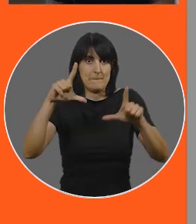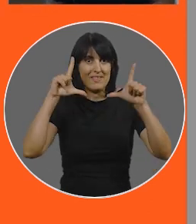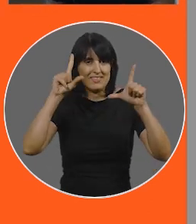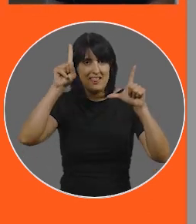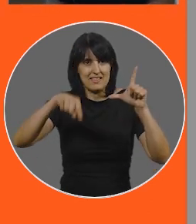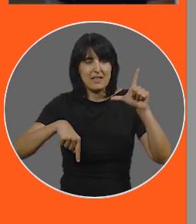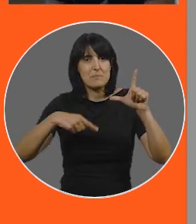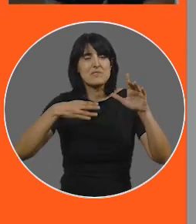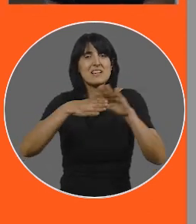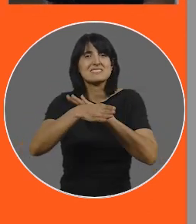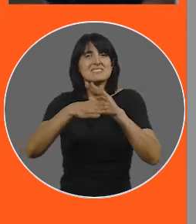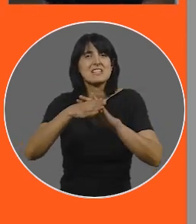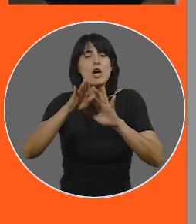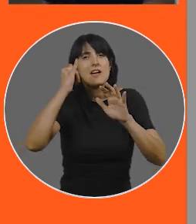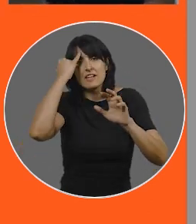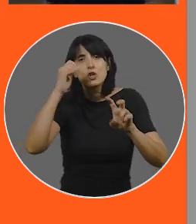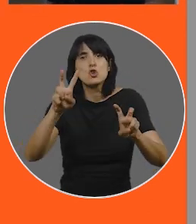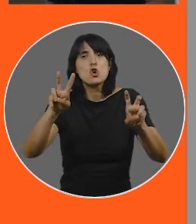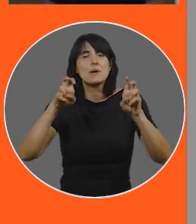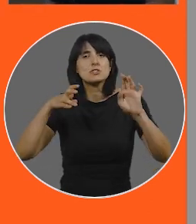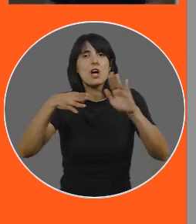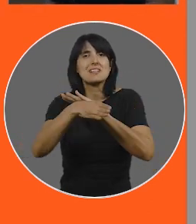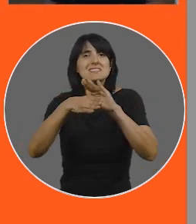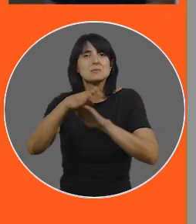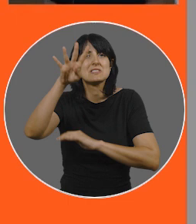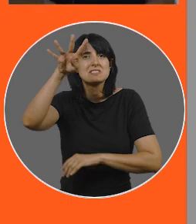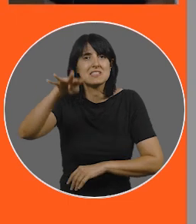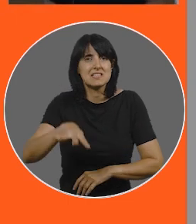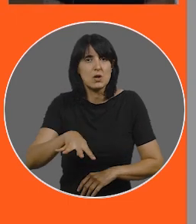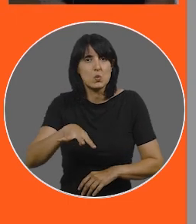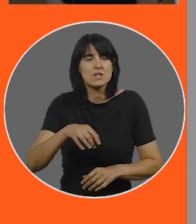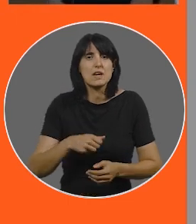pantalla també, és la xarxa d'innovació en accessibilitat de Catalunya,